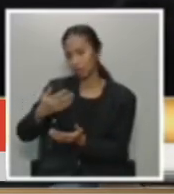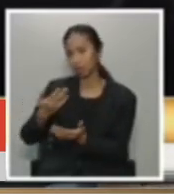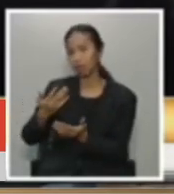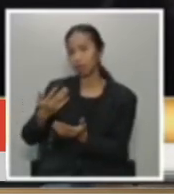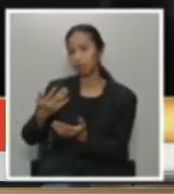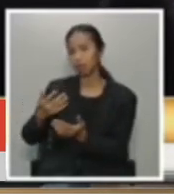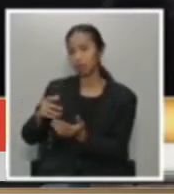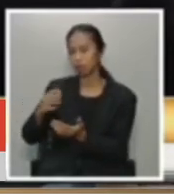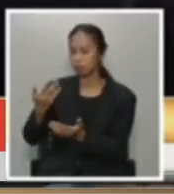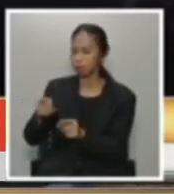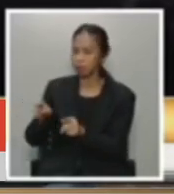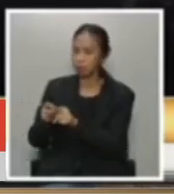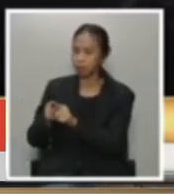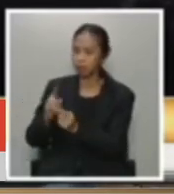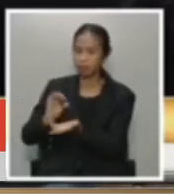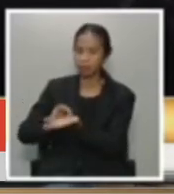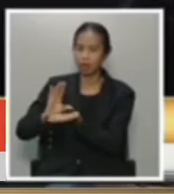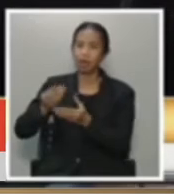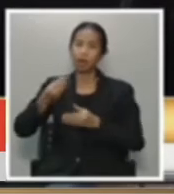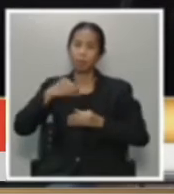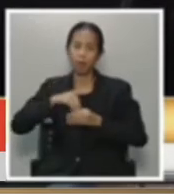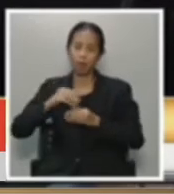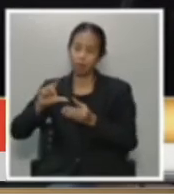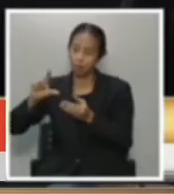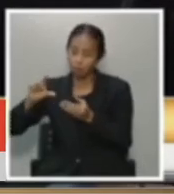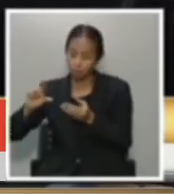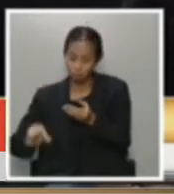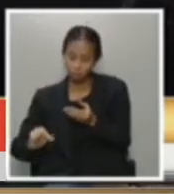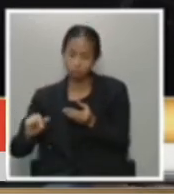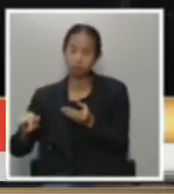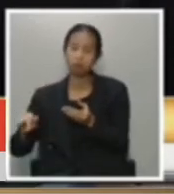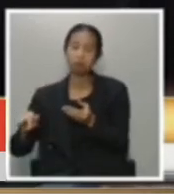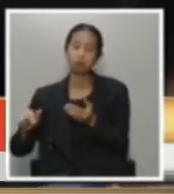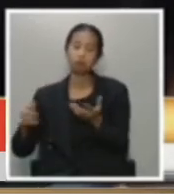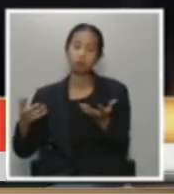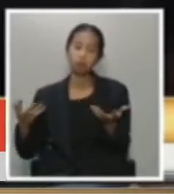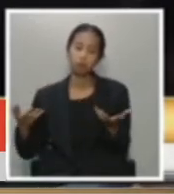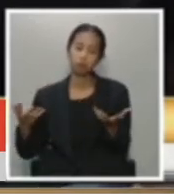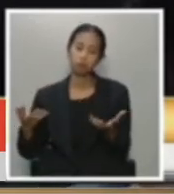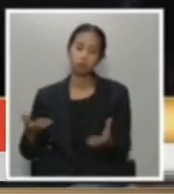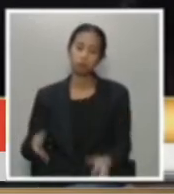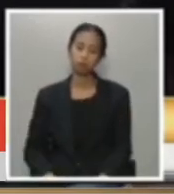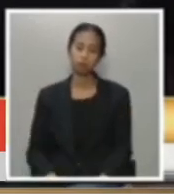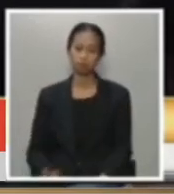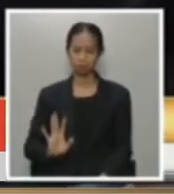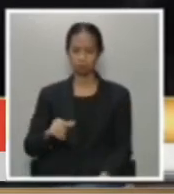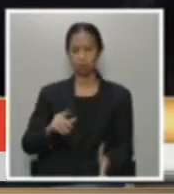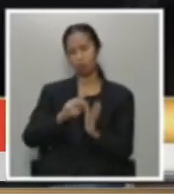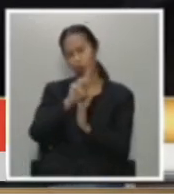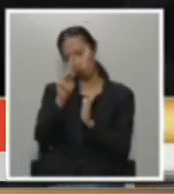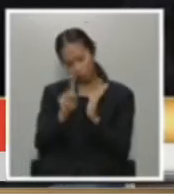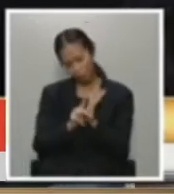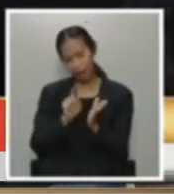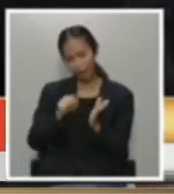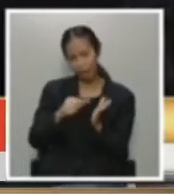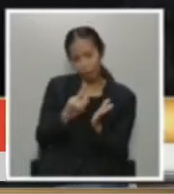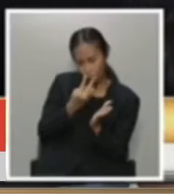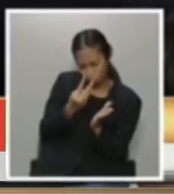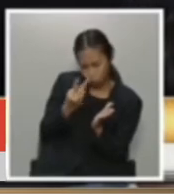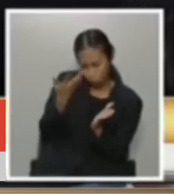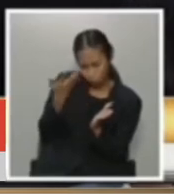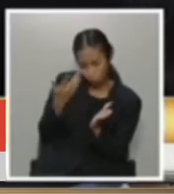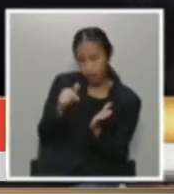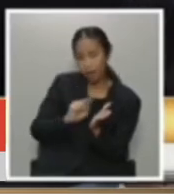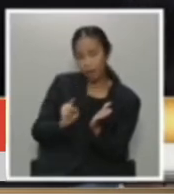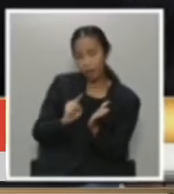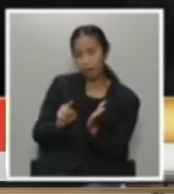ท่านนี่คือความสำเร็จของการร่างกฎหมายไงท่านจะต้องดูว่าการร่างแล้วเนี่ยจะต้องดูผลสัมฤทธิ์ของว่ากฎหมายนั้